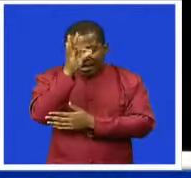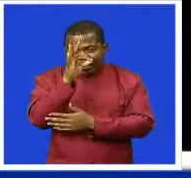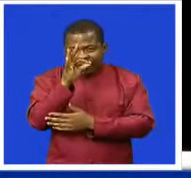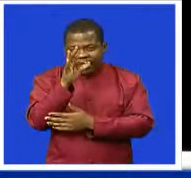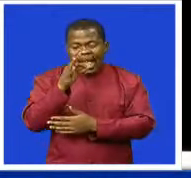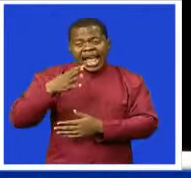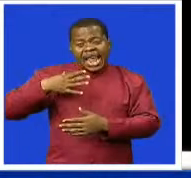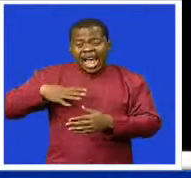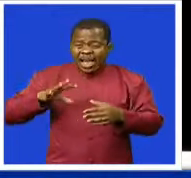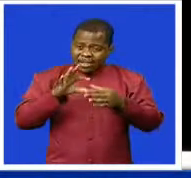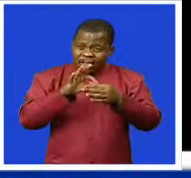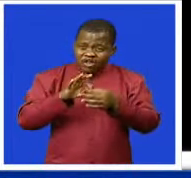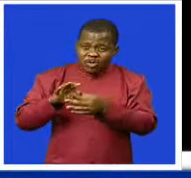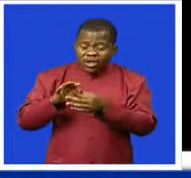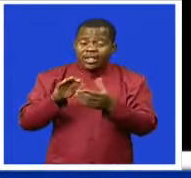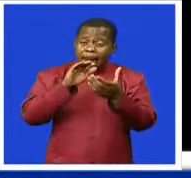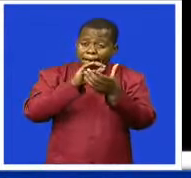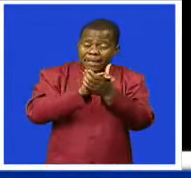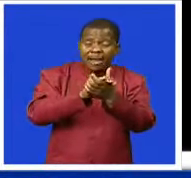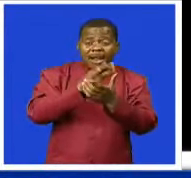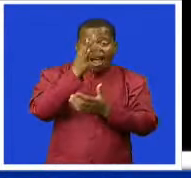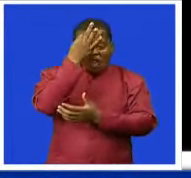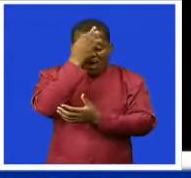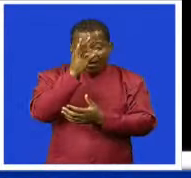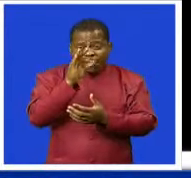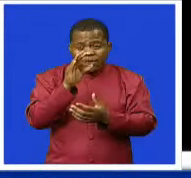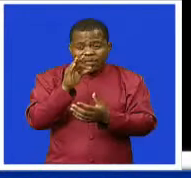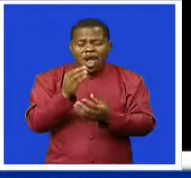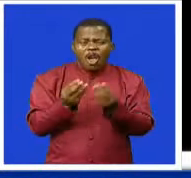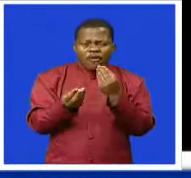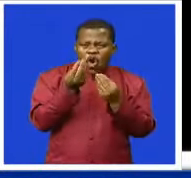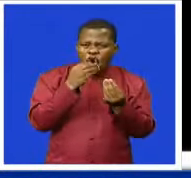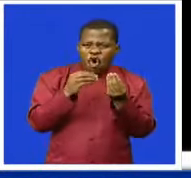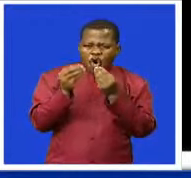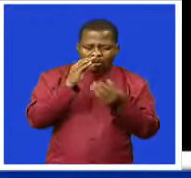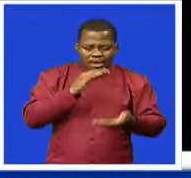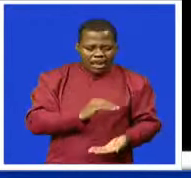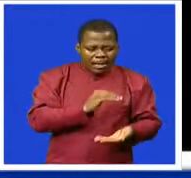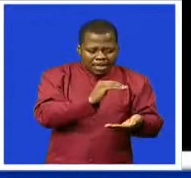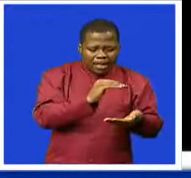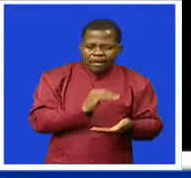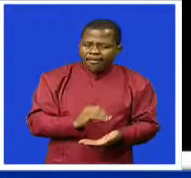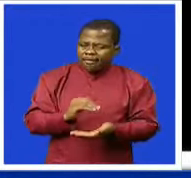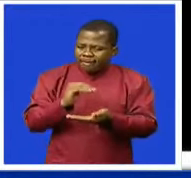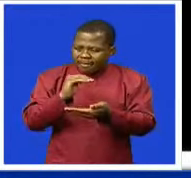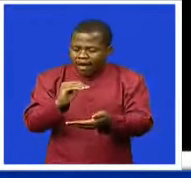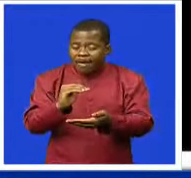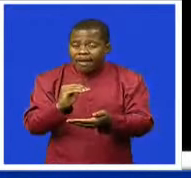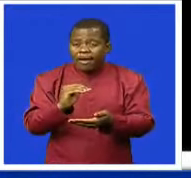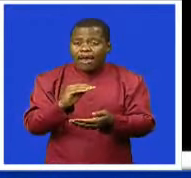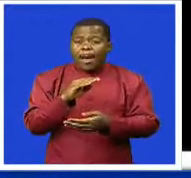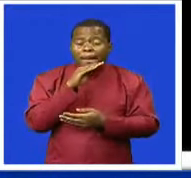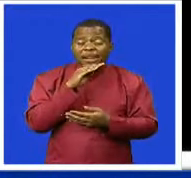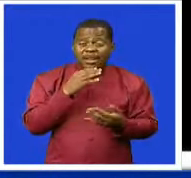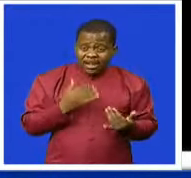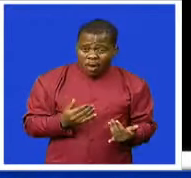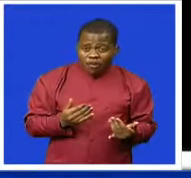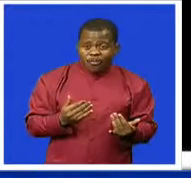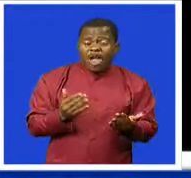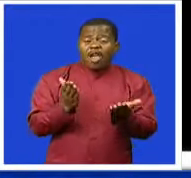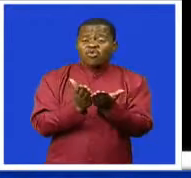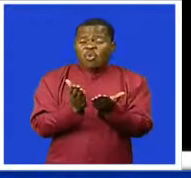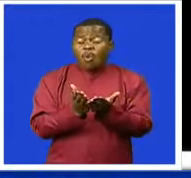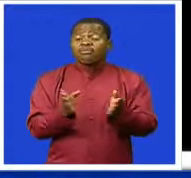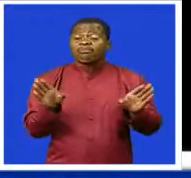basasinikeza kudla lapha nje basidelivele masaka ekudla abantwana bayakhona nangabe njenganyalo nje tikolo